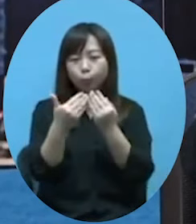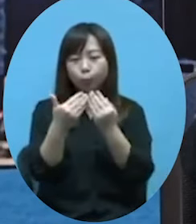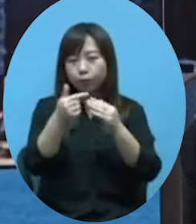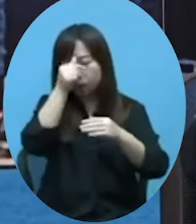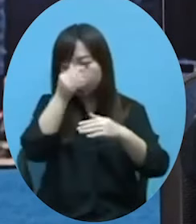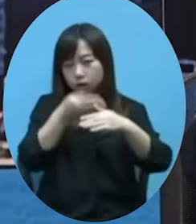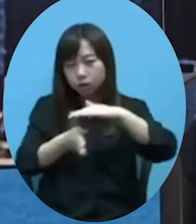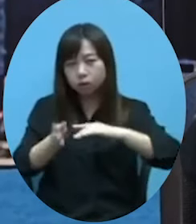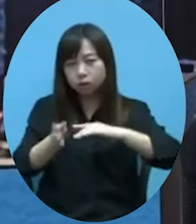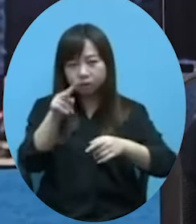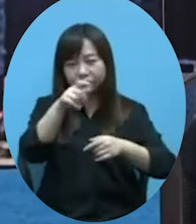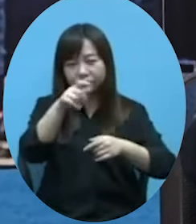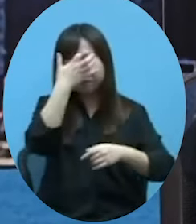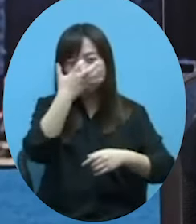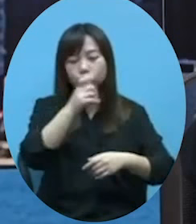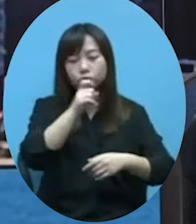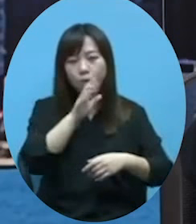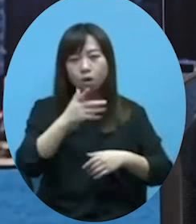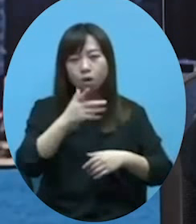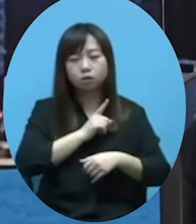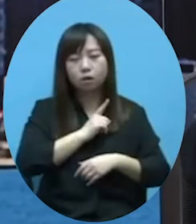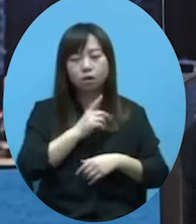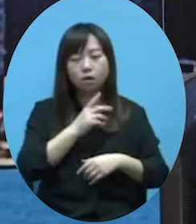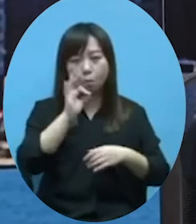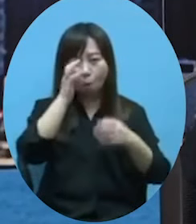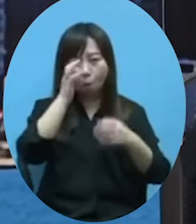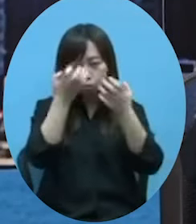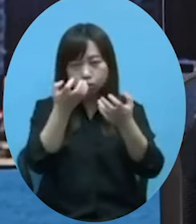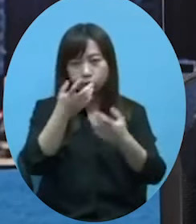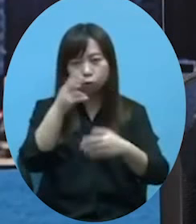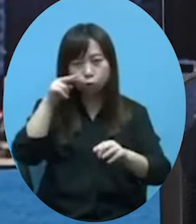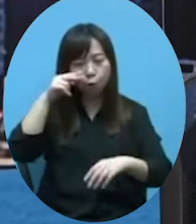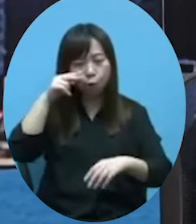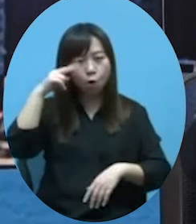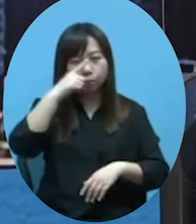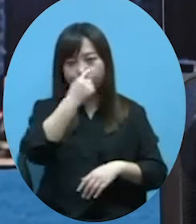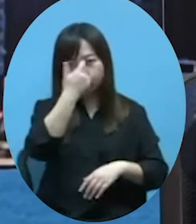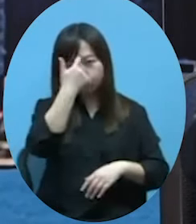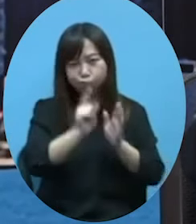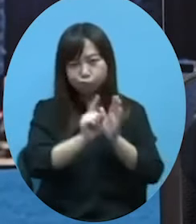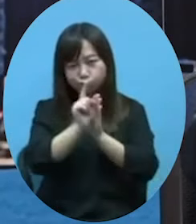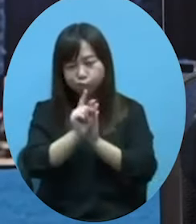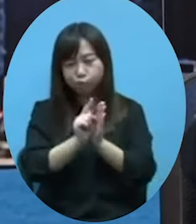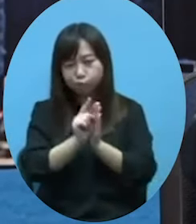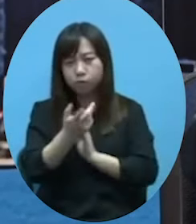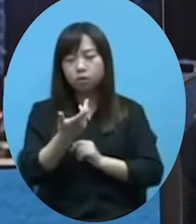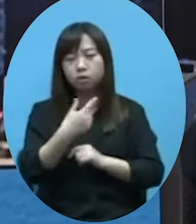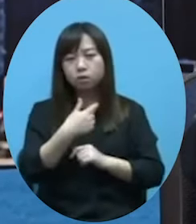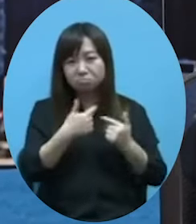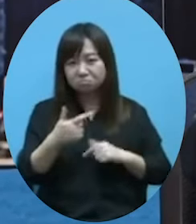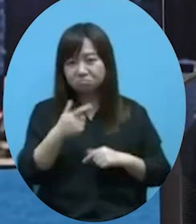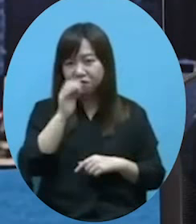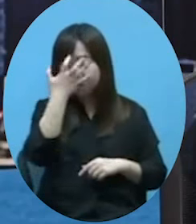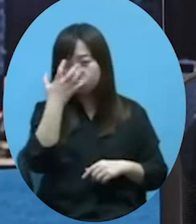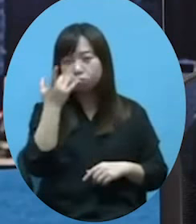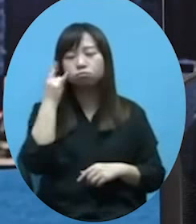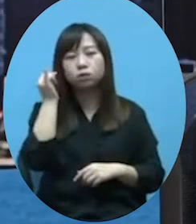門診都是看到他有燒不過他自己就可能沒有整個人量著體溫就不知道自己是不是一直都有燒